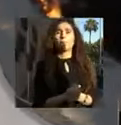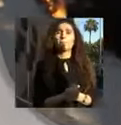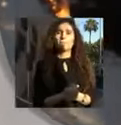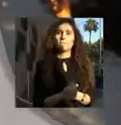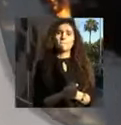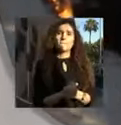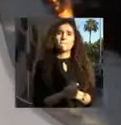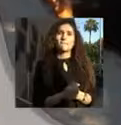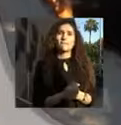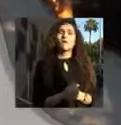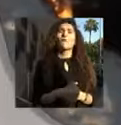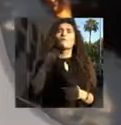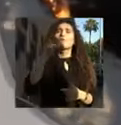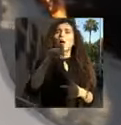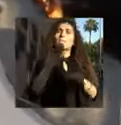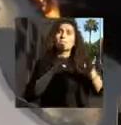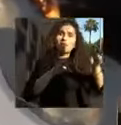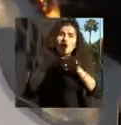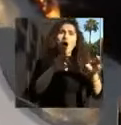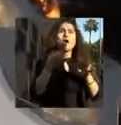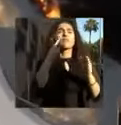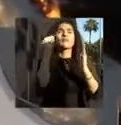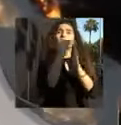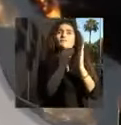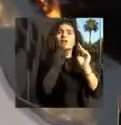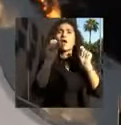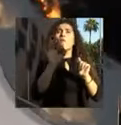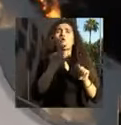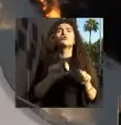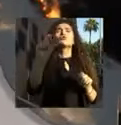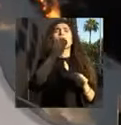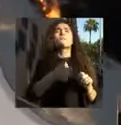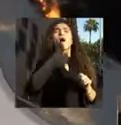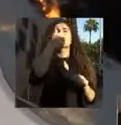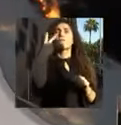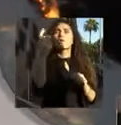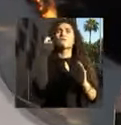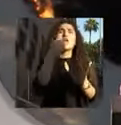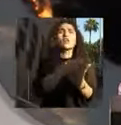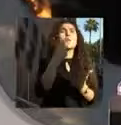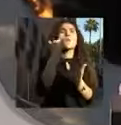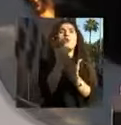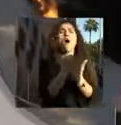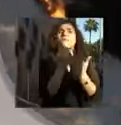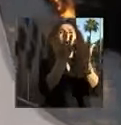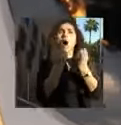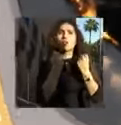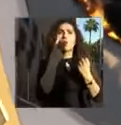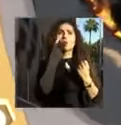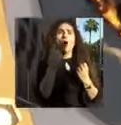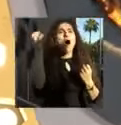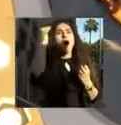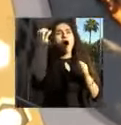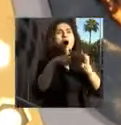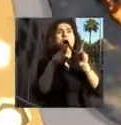Buraya planlara işlediğiniz, Cumhurbaşkanlığı yatırım programına aldığınız ana